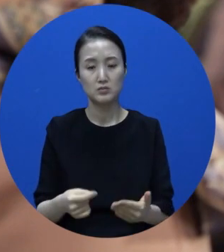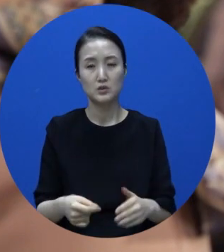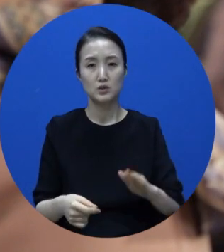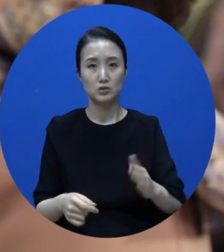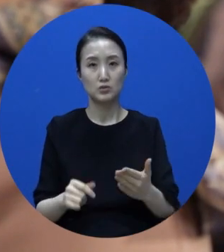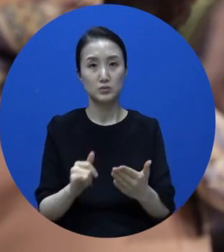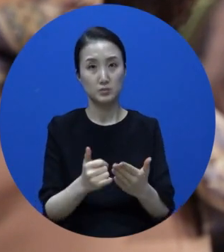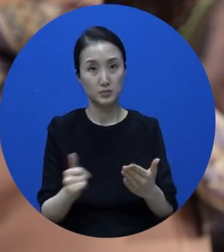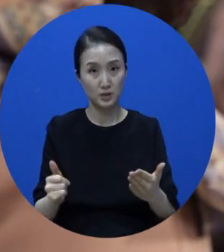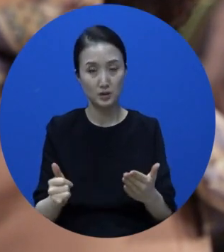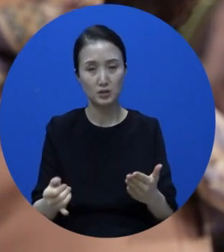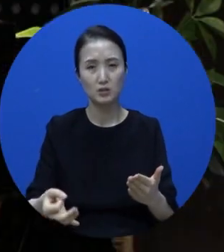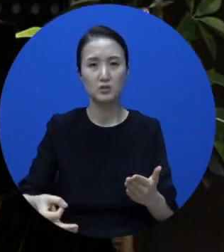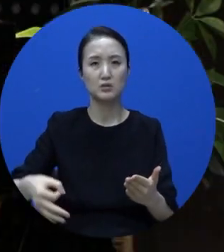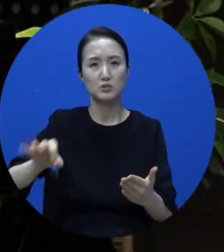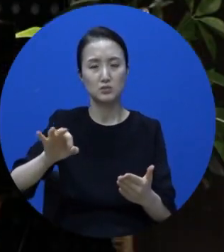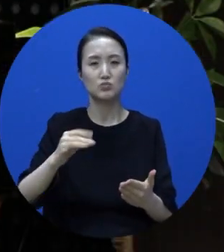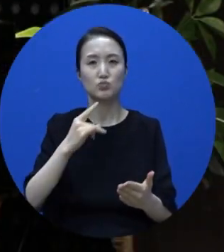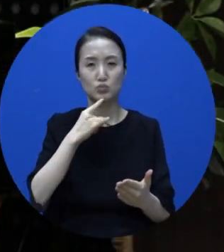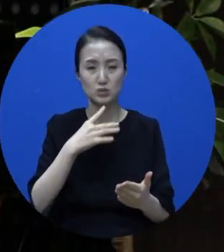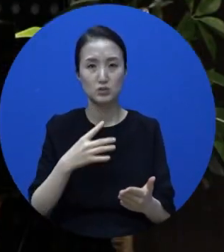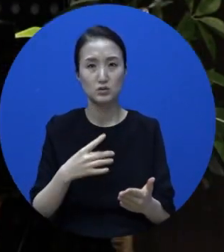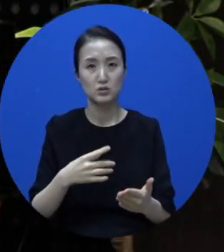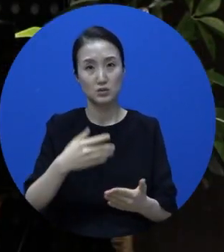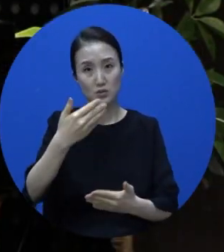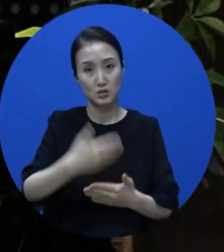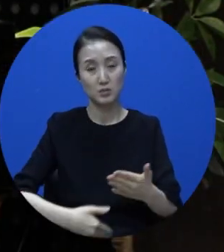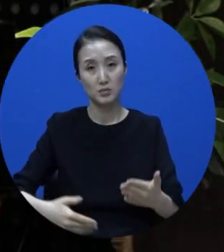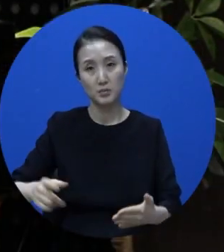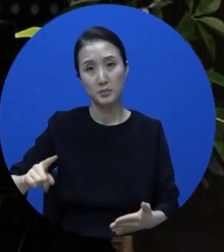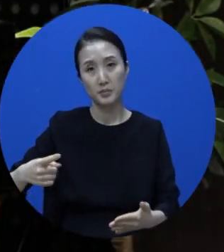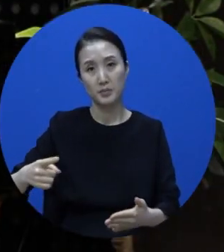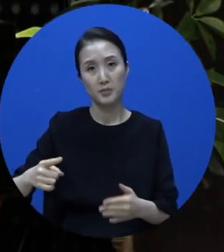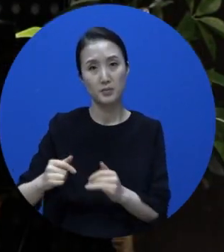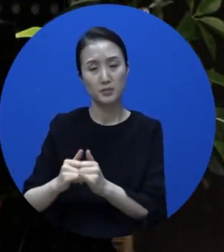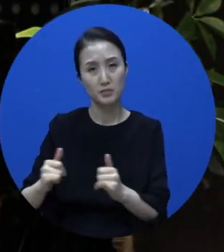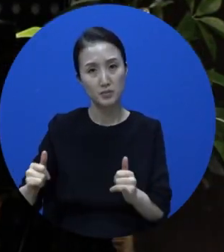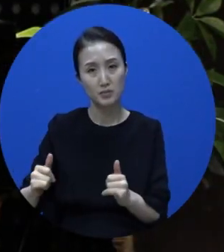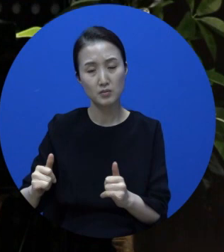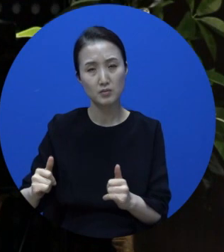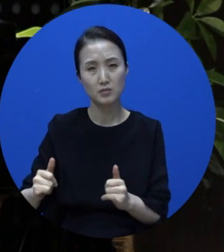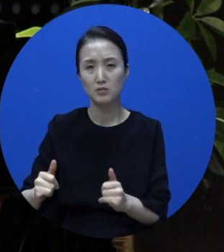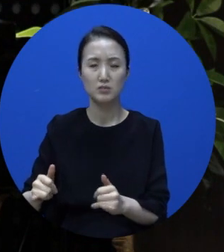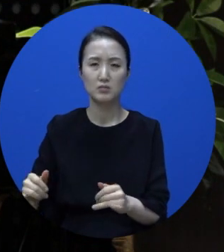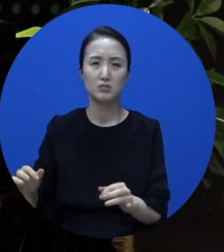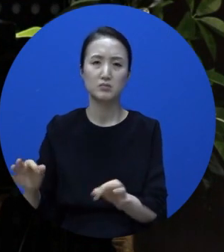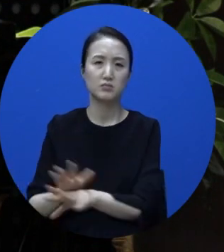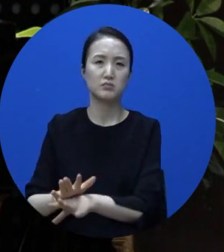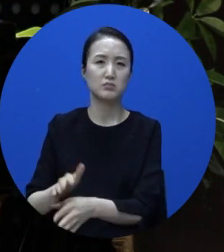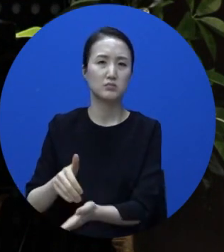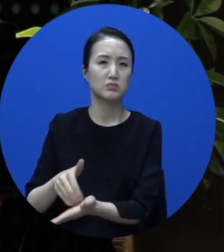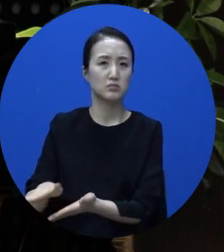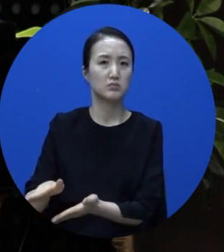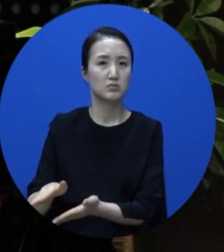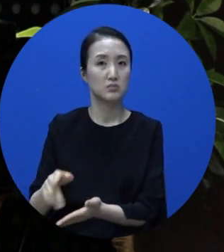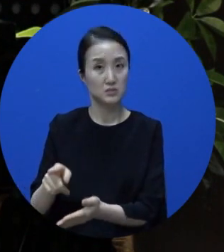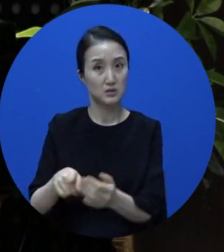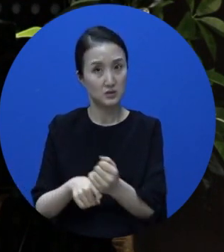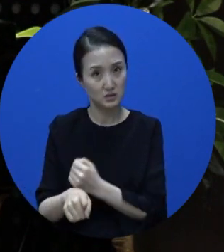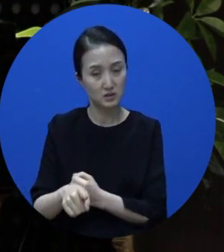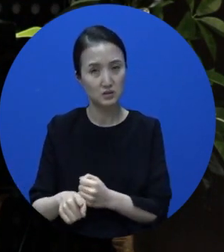그 최저임금 인상은 900명의 임금을 인상 시킨 것이지 나머지 100명의 임금은 0 을 만든